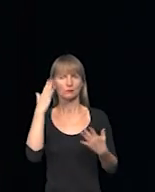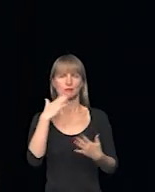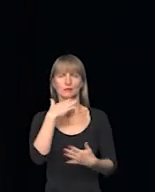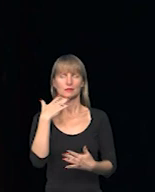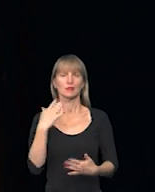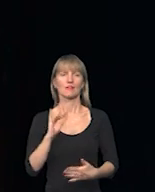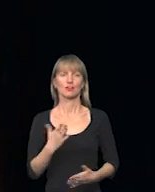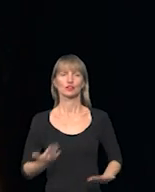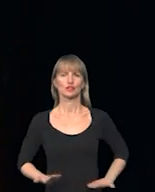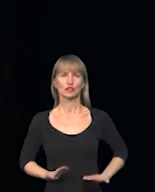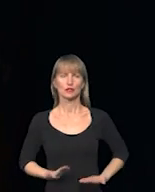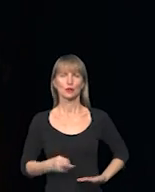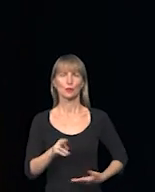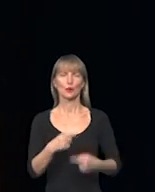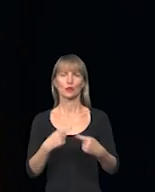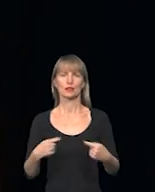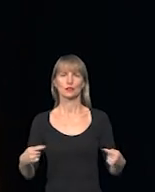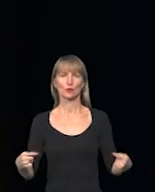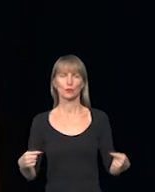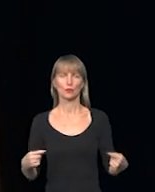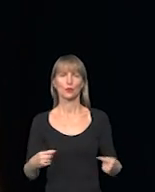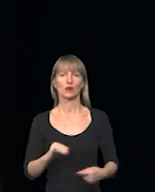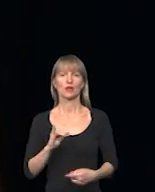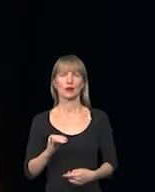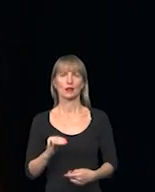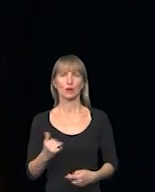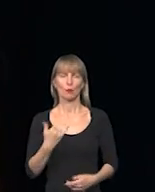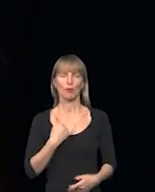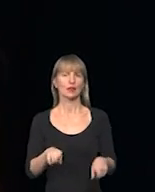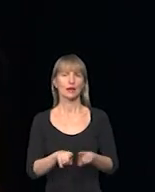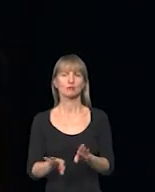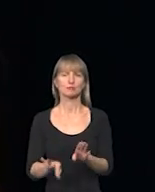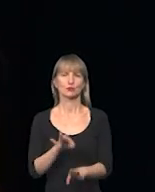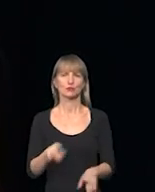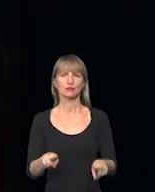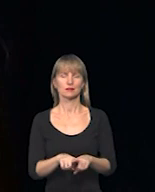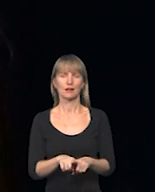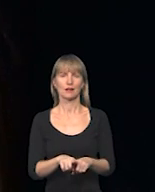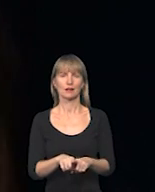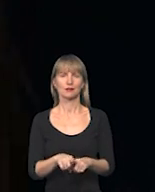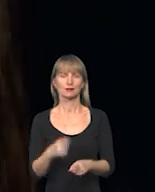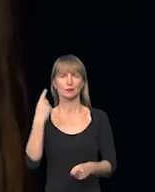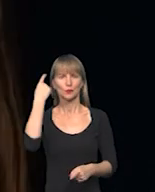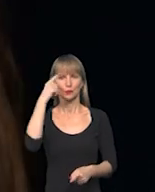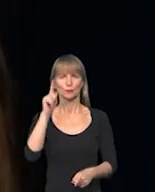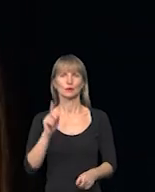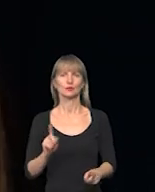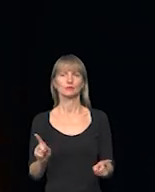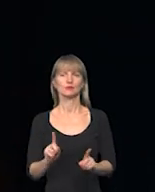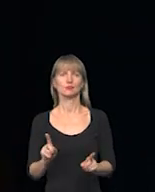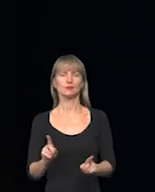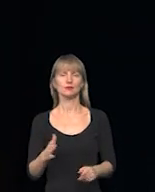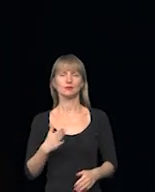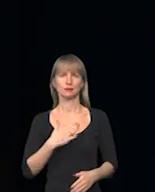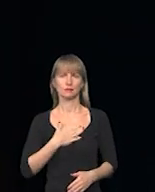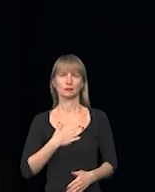в житті по-різному. От у мене якось вийшло так скреативити, що малюю